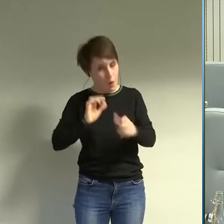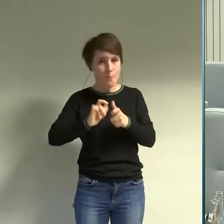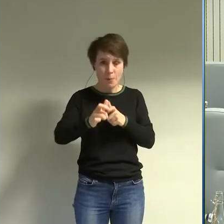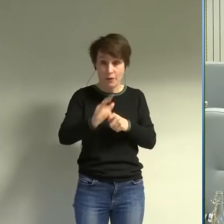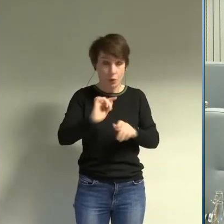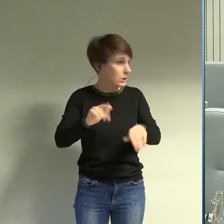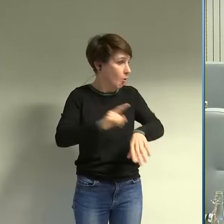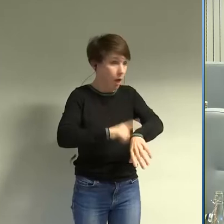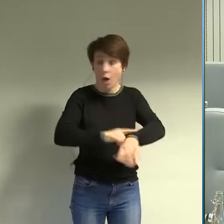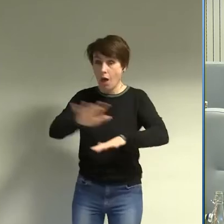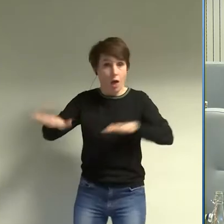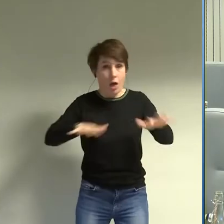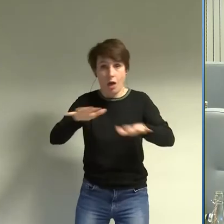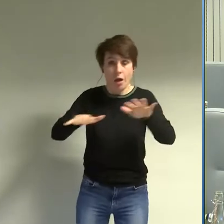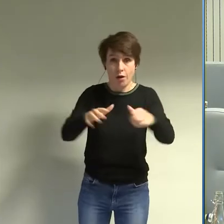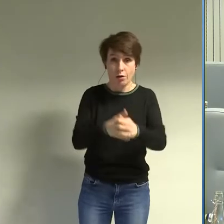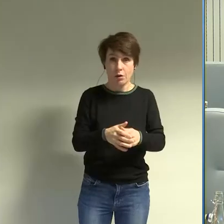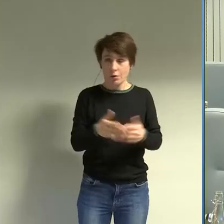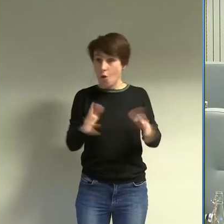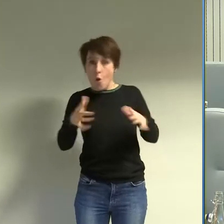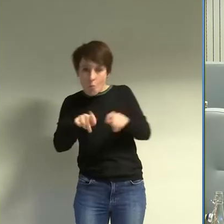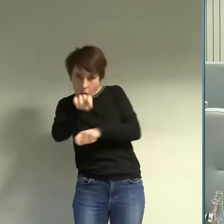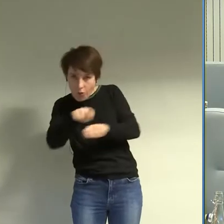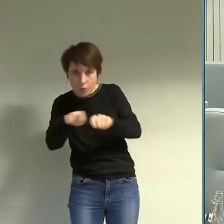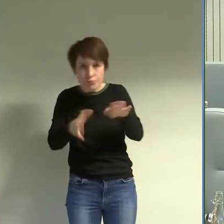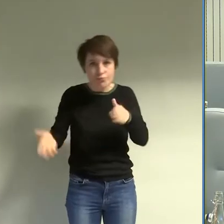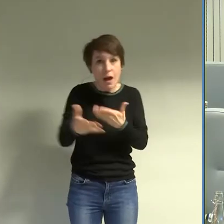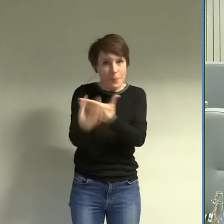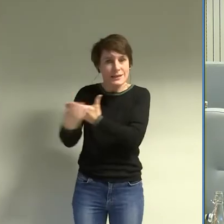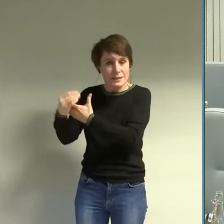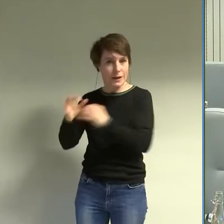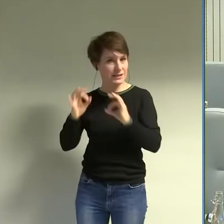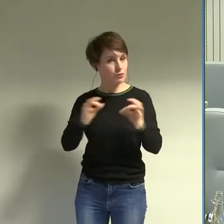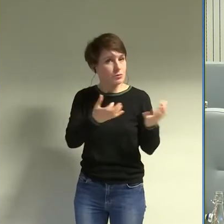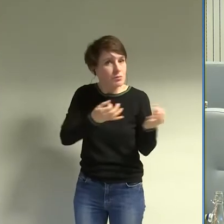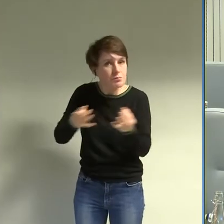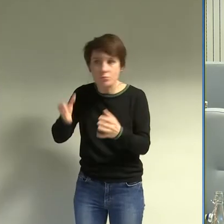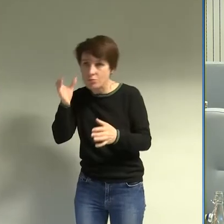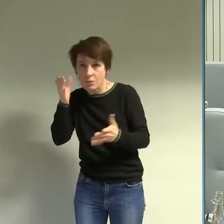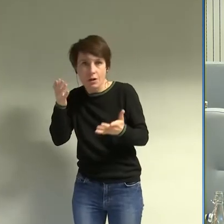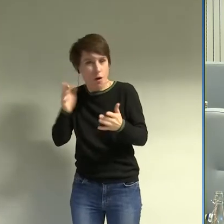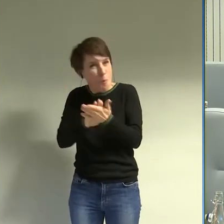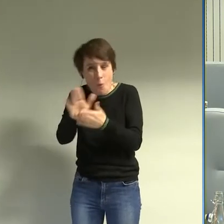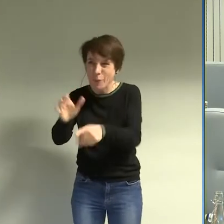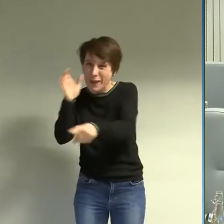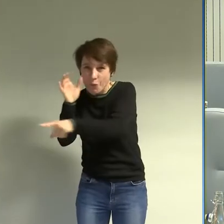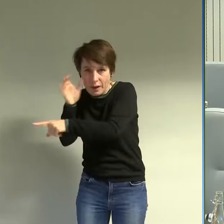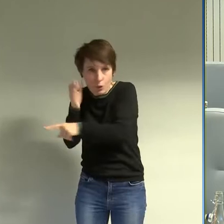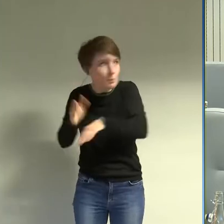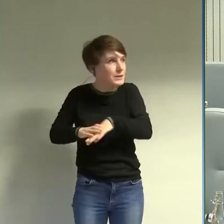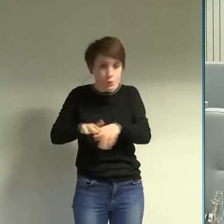pour permettre une bonne efficacité de la participation ce qui a un impact direct sur la crédibilité de l'ecoute promise et sur l'aboutissement de la démarche